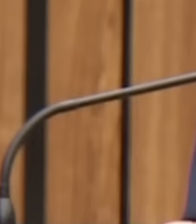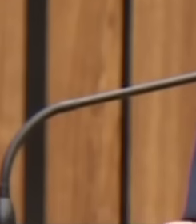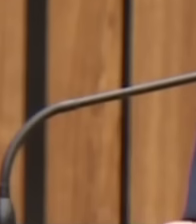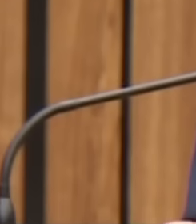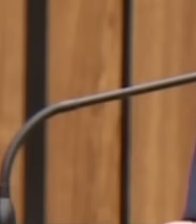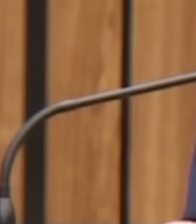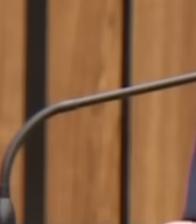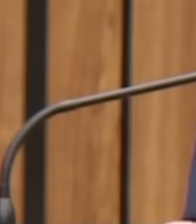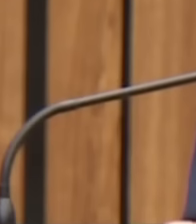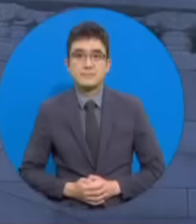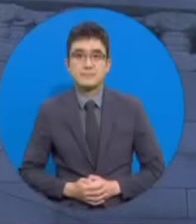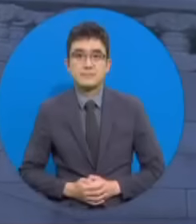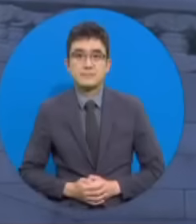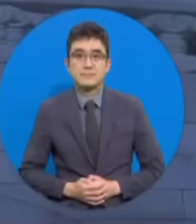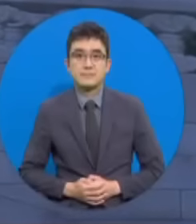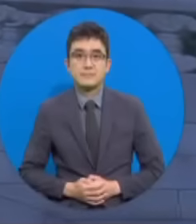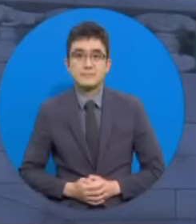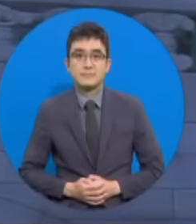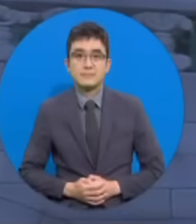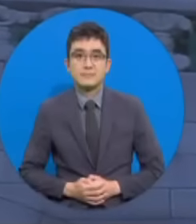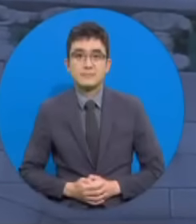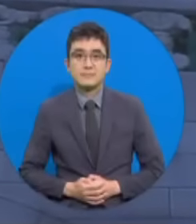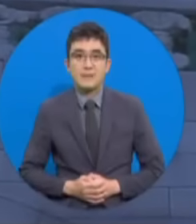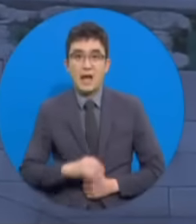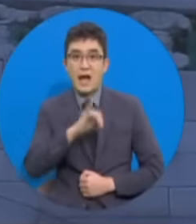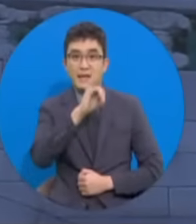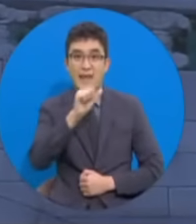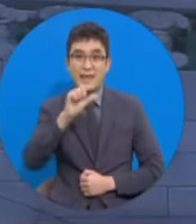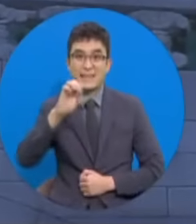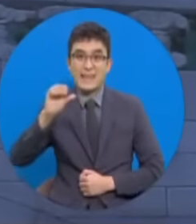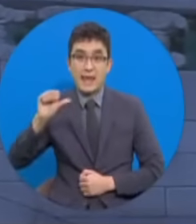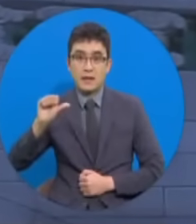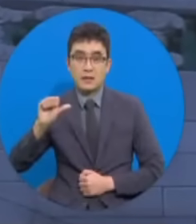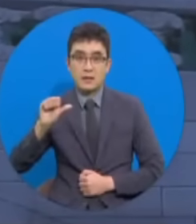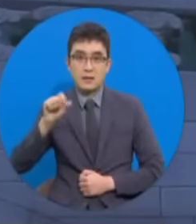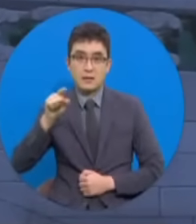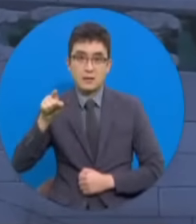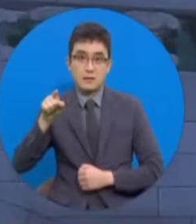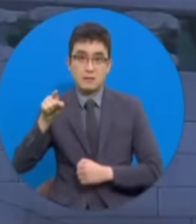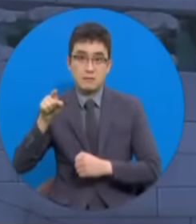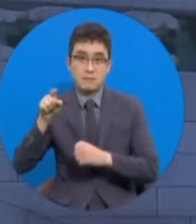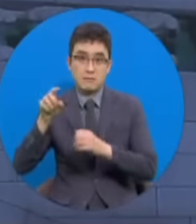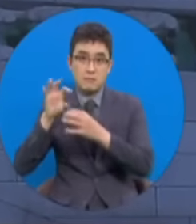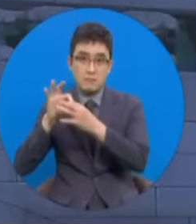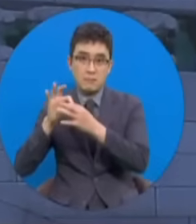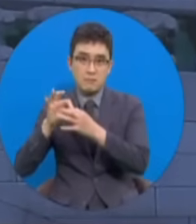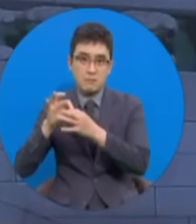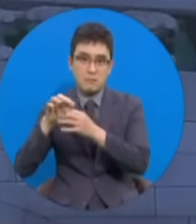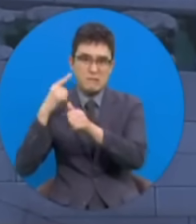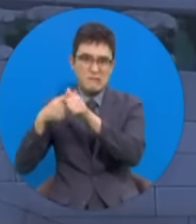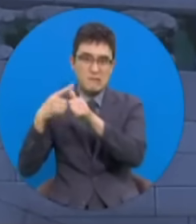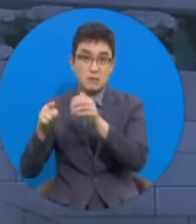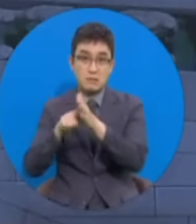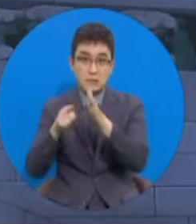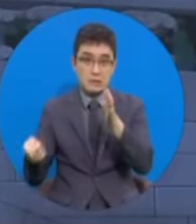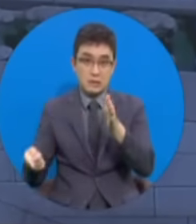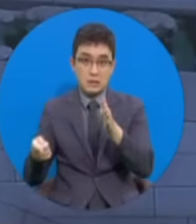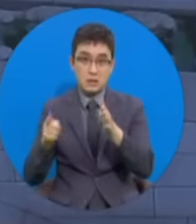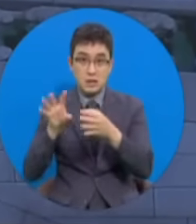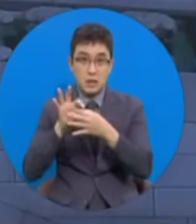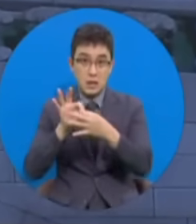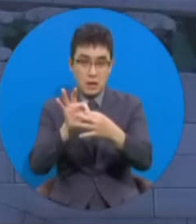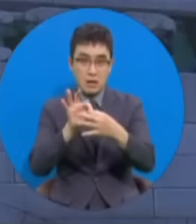있습니다. 자, 이 같은 IAEA 기관을 불신하거나 결과 보고서에 대한 비판의 목소리에 대해서 반